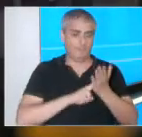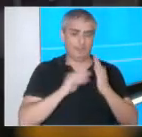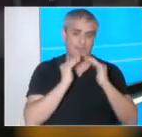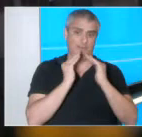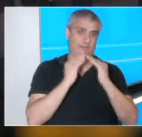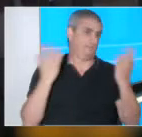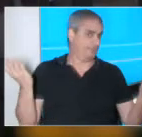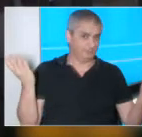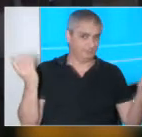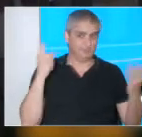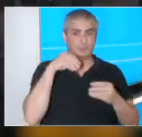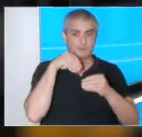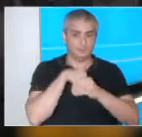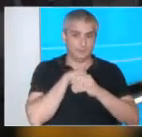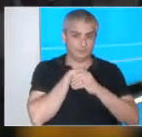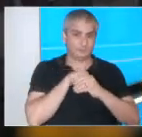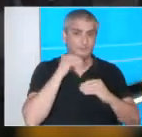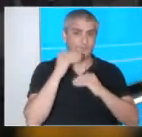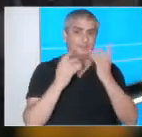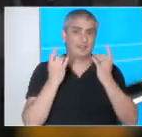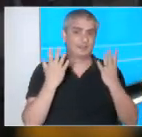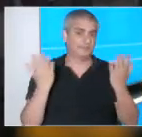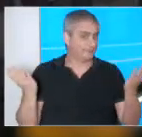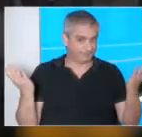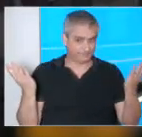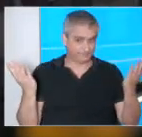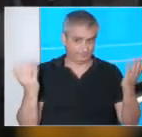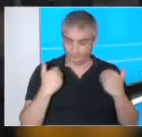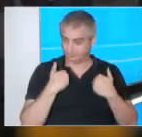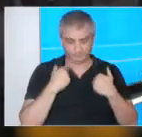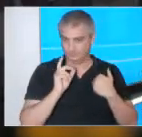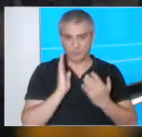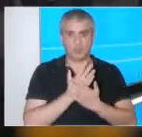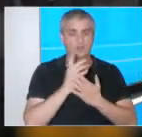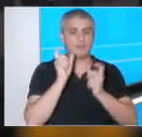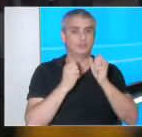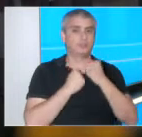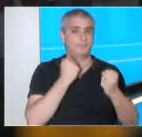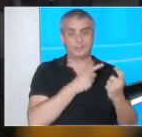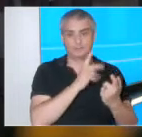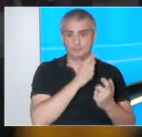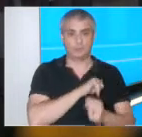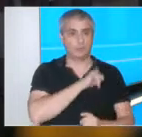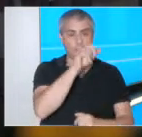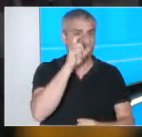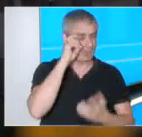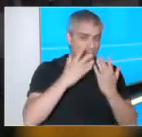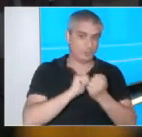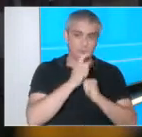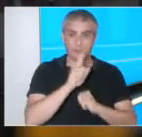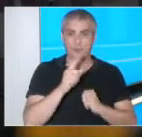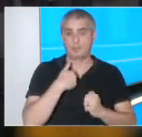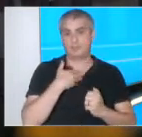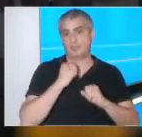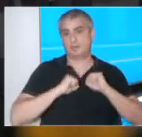דיור, וזה חלק מהתהליך הטבעי. אני לא קובע לאנשי מרץ האם הם נוסעים לאבו מאזן או לא, אני